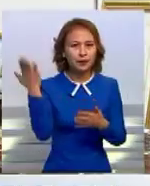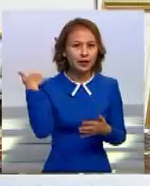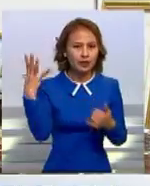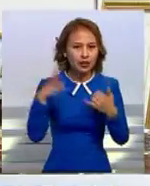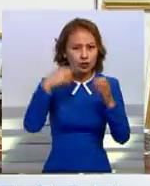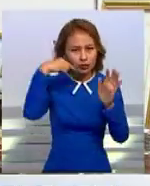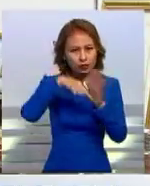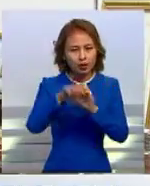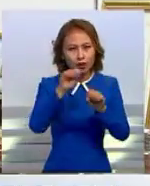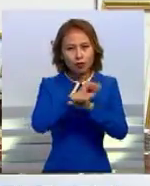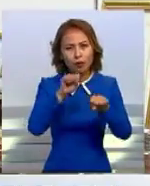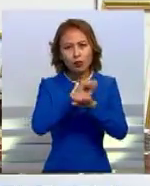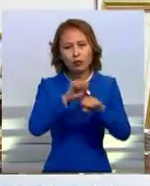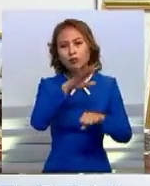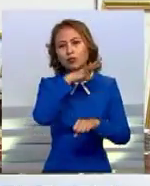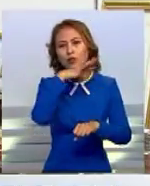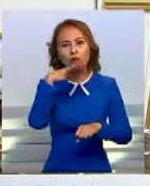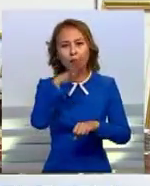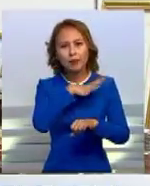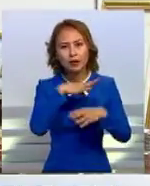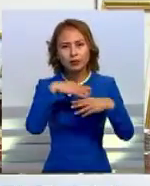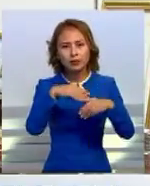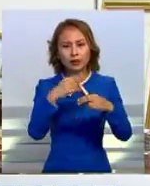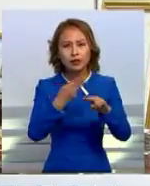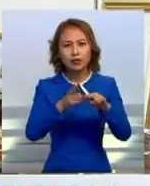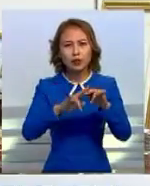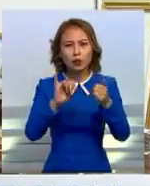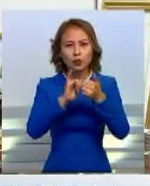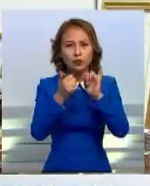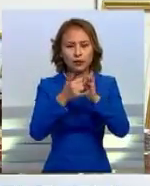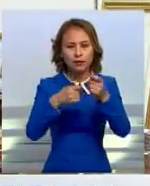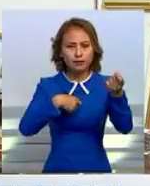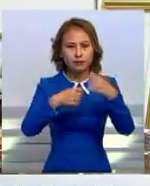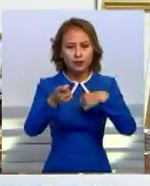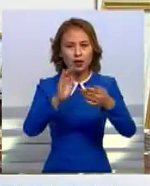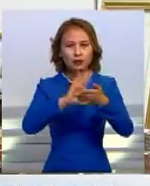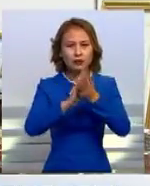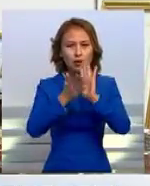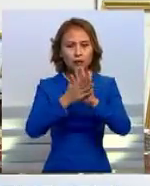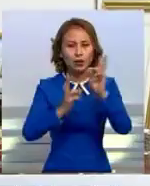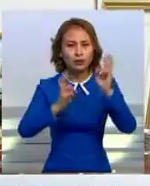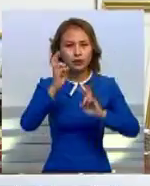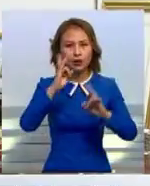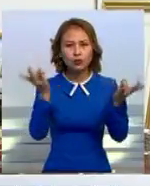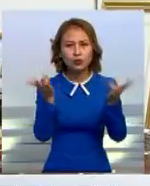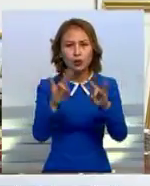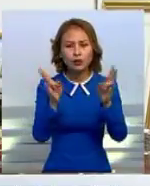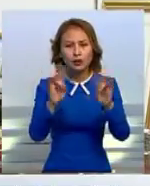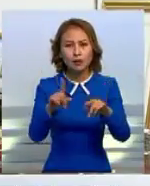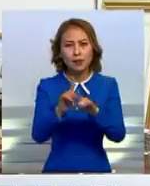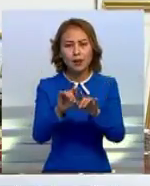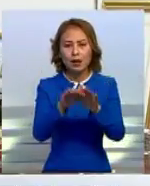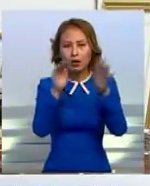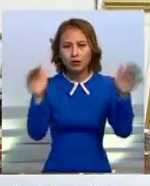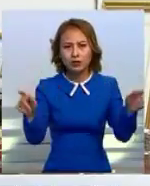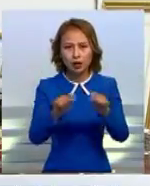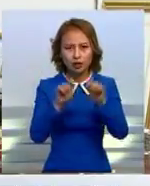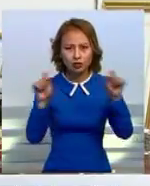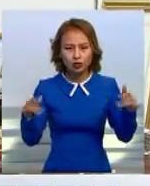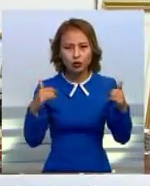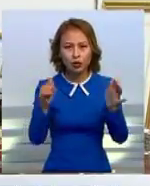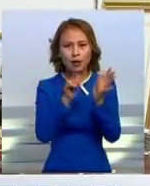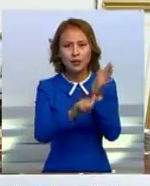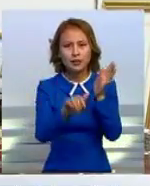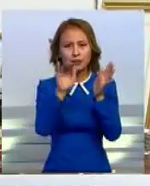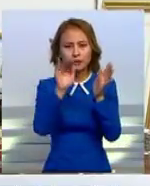жерасты жарылыстары жасалған балапан алаңында өскемендік бір мекемемен бірлесіп, өнеркәсіп қалдықтарын сақтайтын полигон аштық. Онда қазір 60